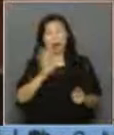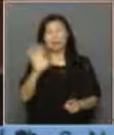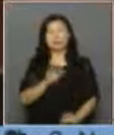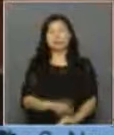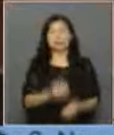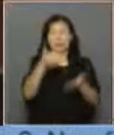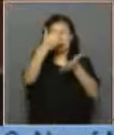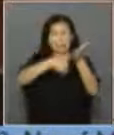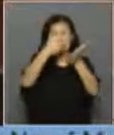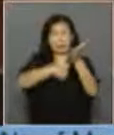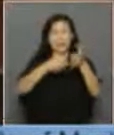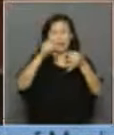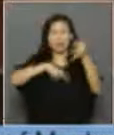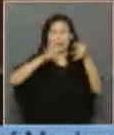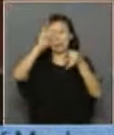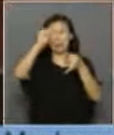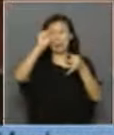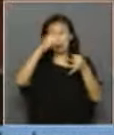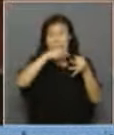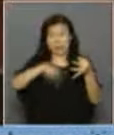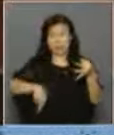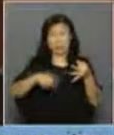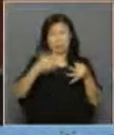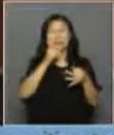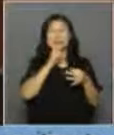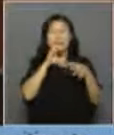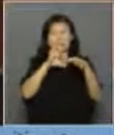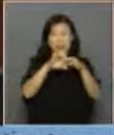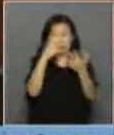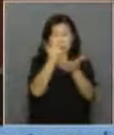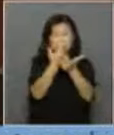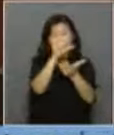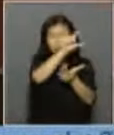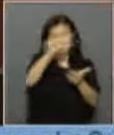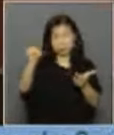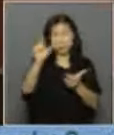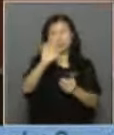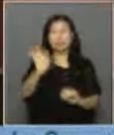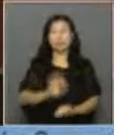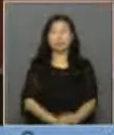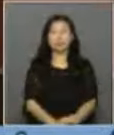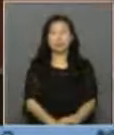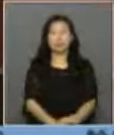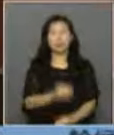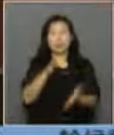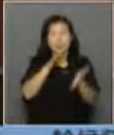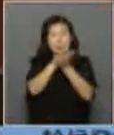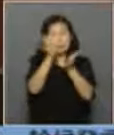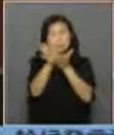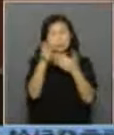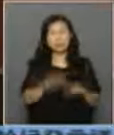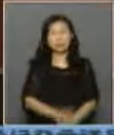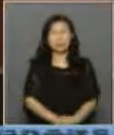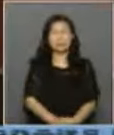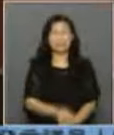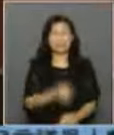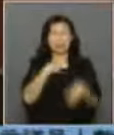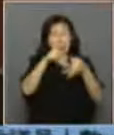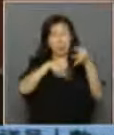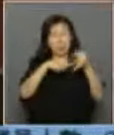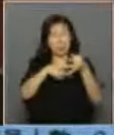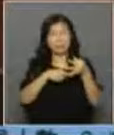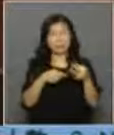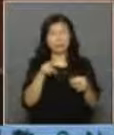刪除莫乃光議員原動議裏面呢嗰啲重要字眼嘅。佢只係刪咗鑑於同埋